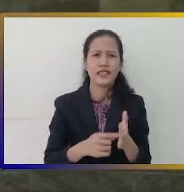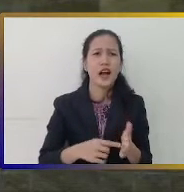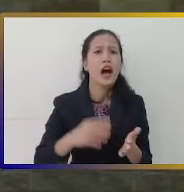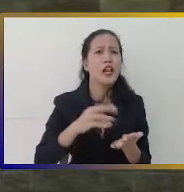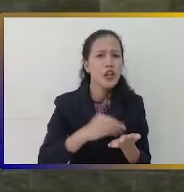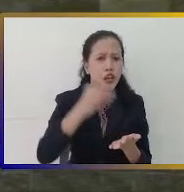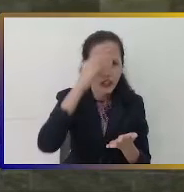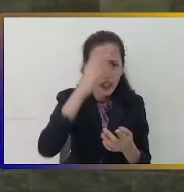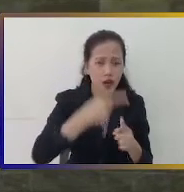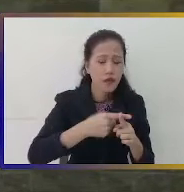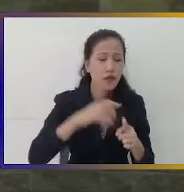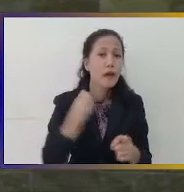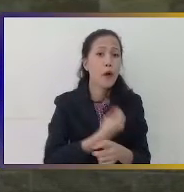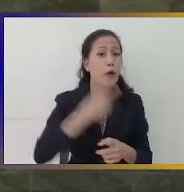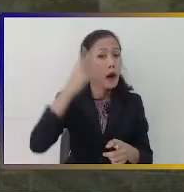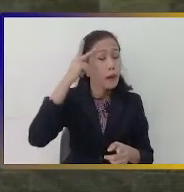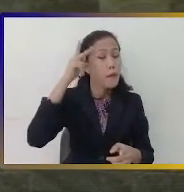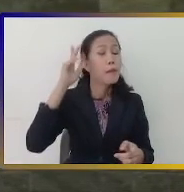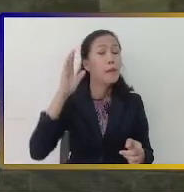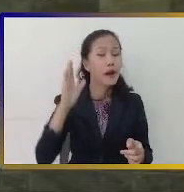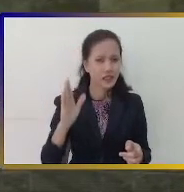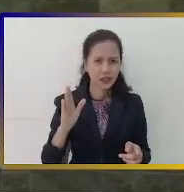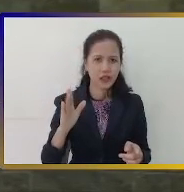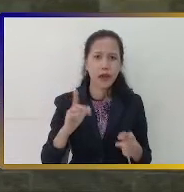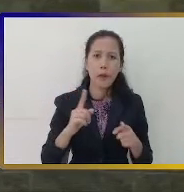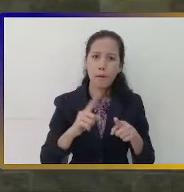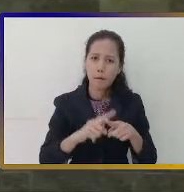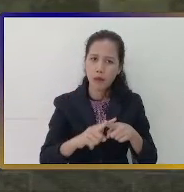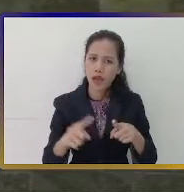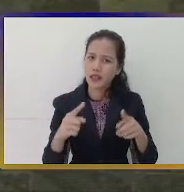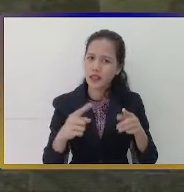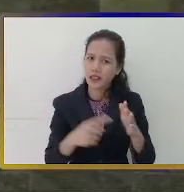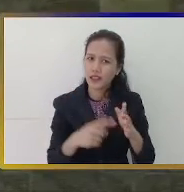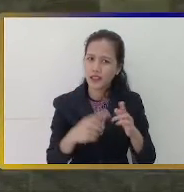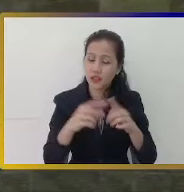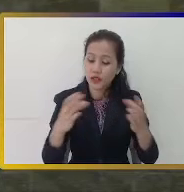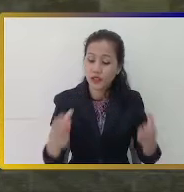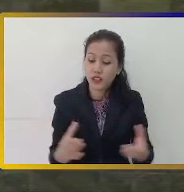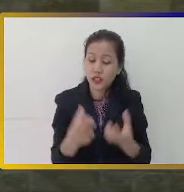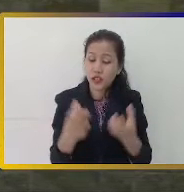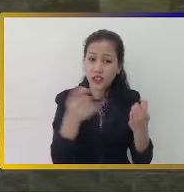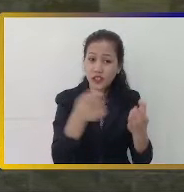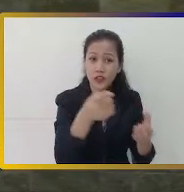look kanina sa mga families, meron pa pong mga families, po, nakulang.